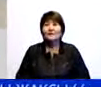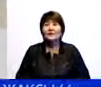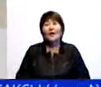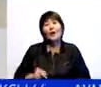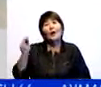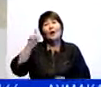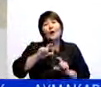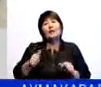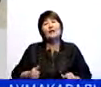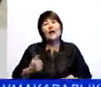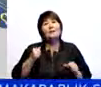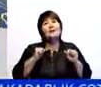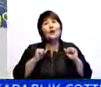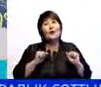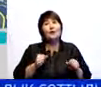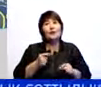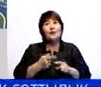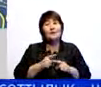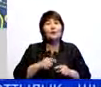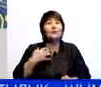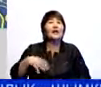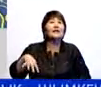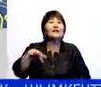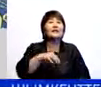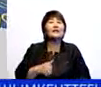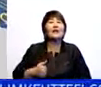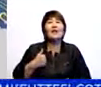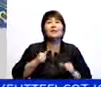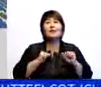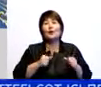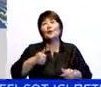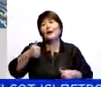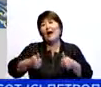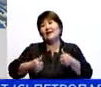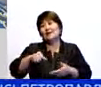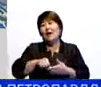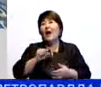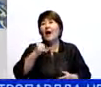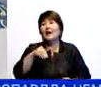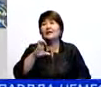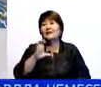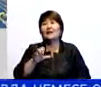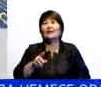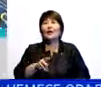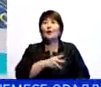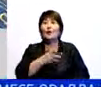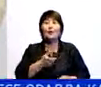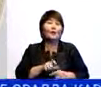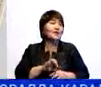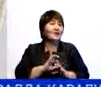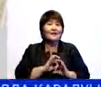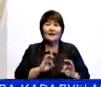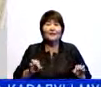Оқу орнының намысын қорғап, осы сыр елінің намысын қорғап айтысқа қатысқан жайым бар. Енді айтыста көңіл күйім өте